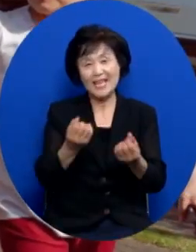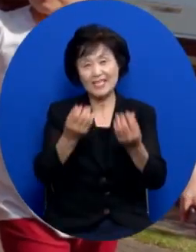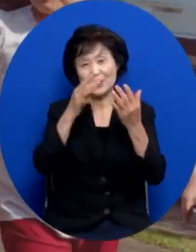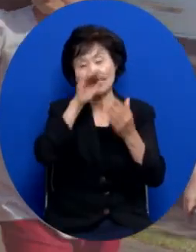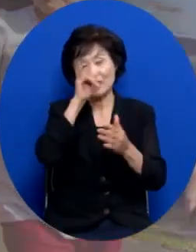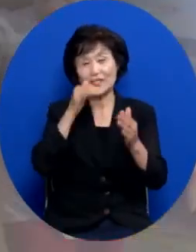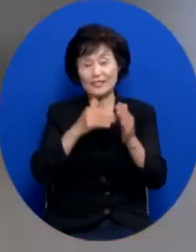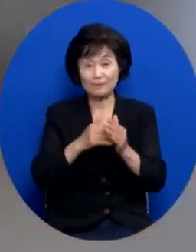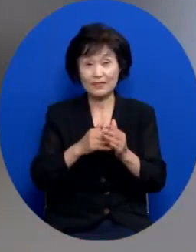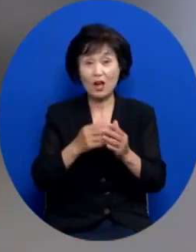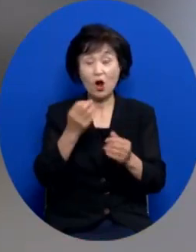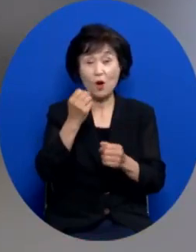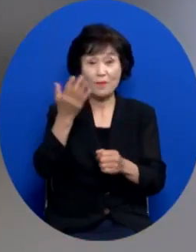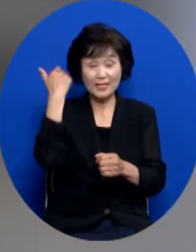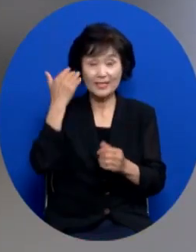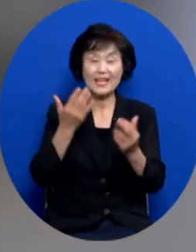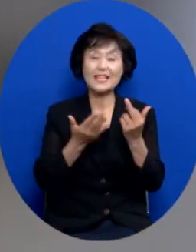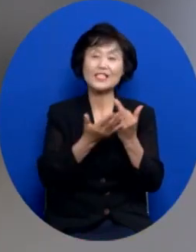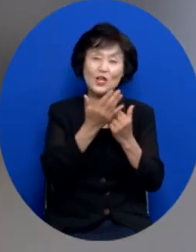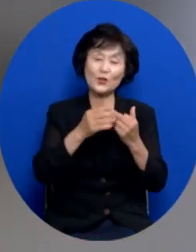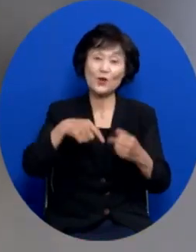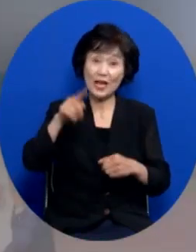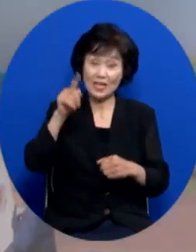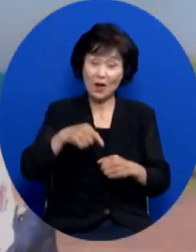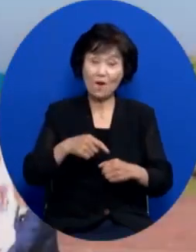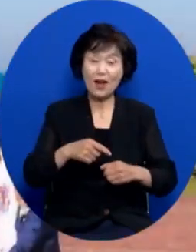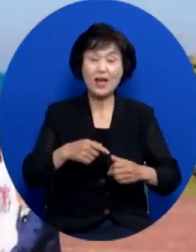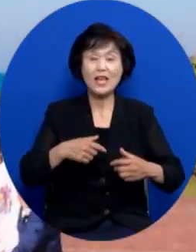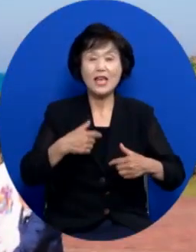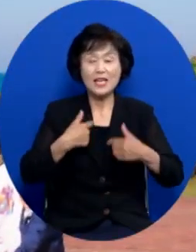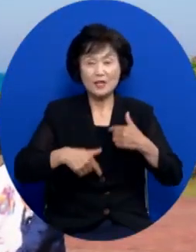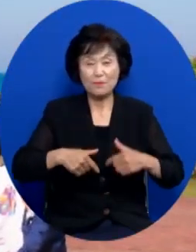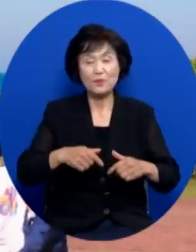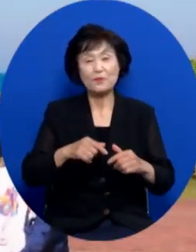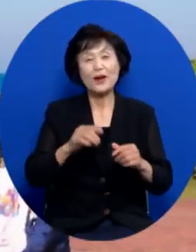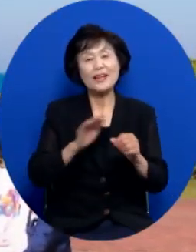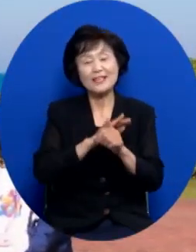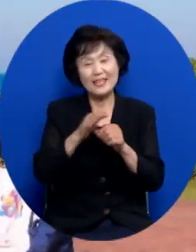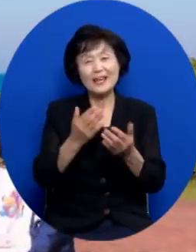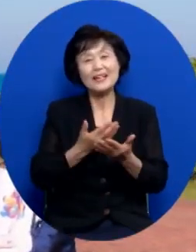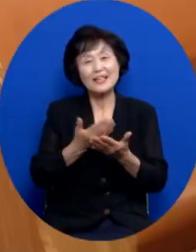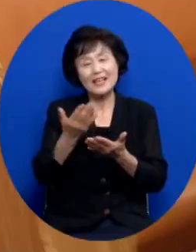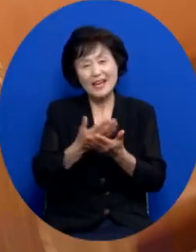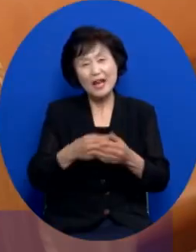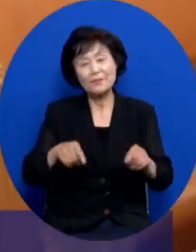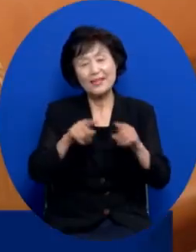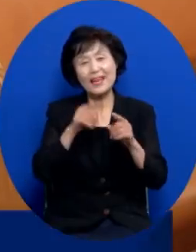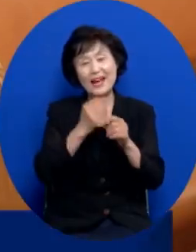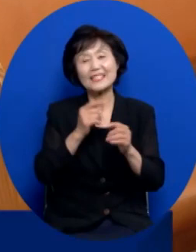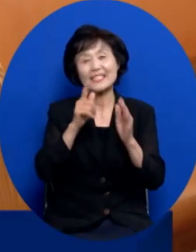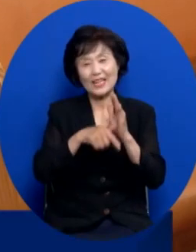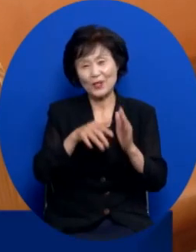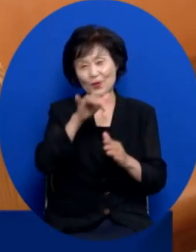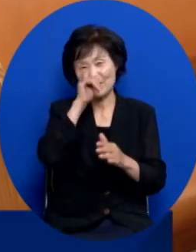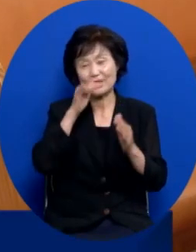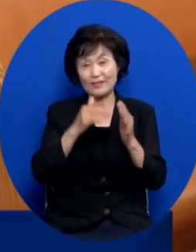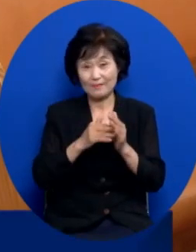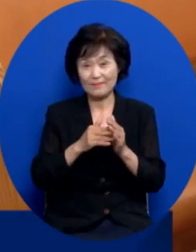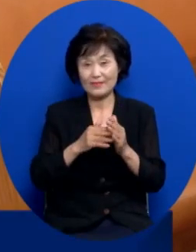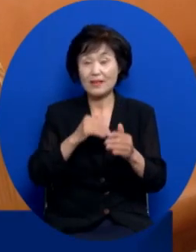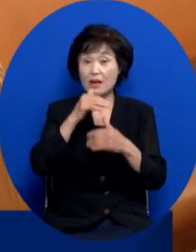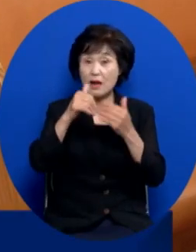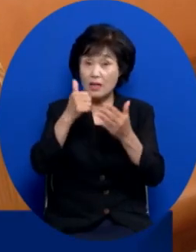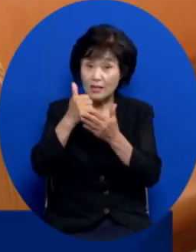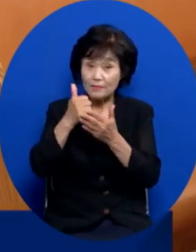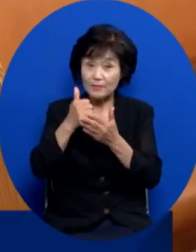집 장애인들과 제주도를 다녀오며 큰 기쁨과 사랑을 나누는 시간도 가졌습니다. 하나님께서